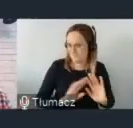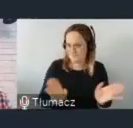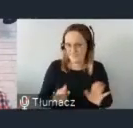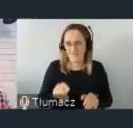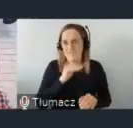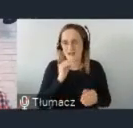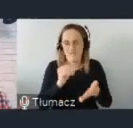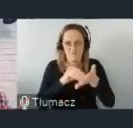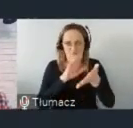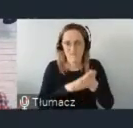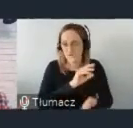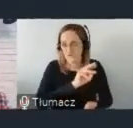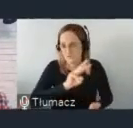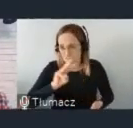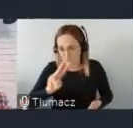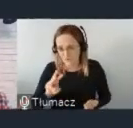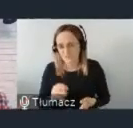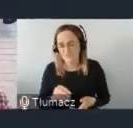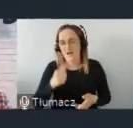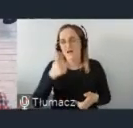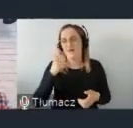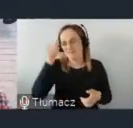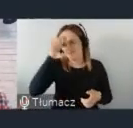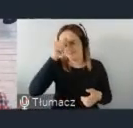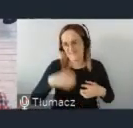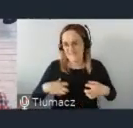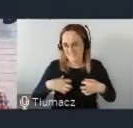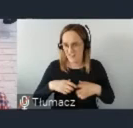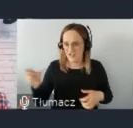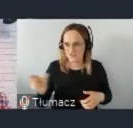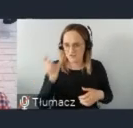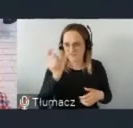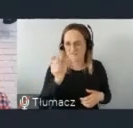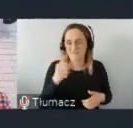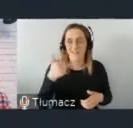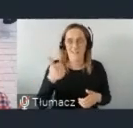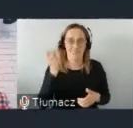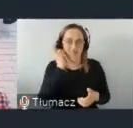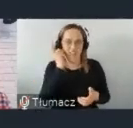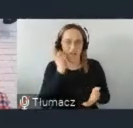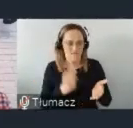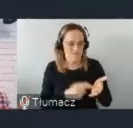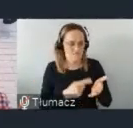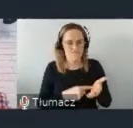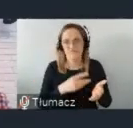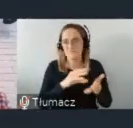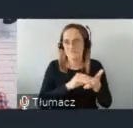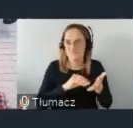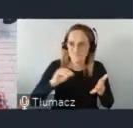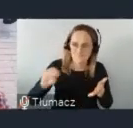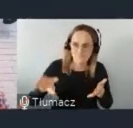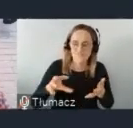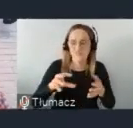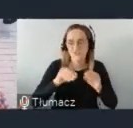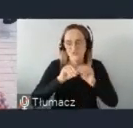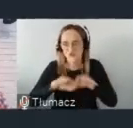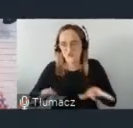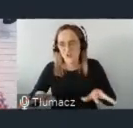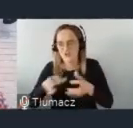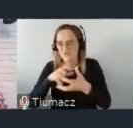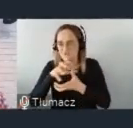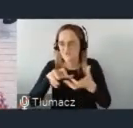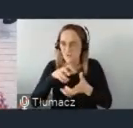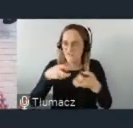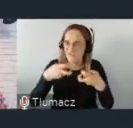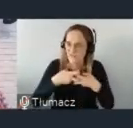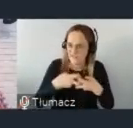zwierzęcia i ten jeden smartfon czy jeden tablet może obsłużyć nam wkładanie rzeczywistości rozszerzonej do